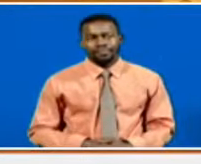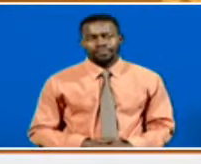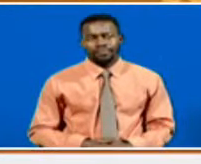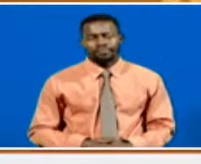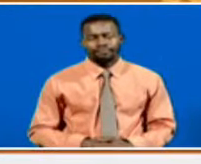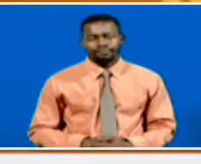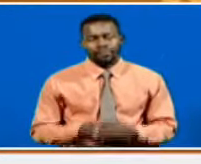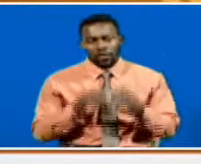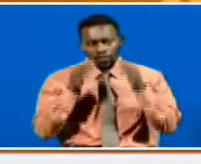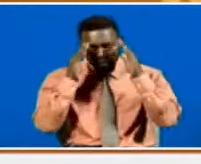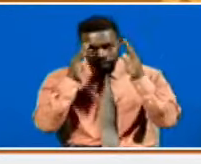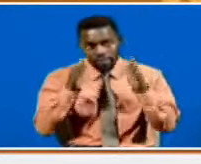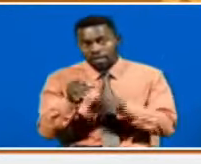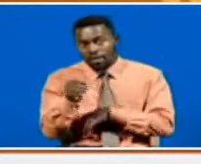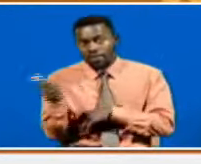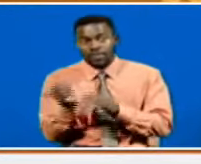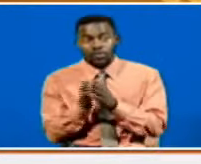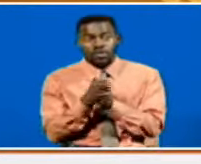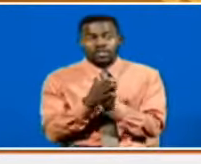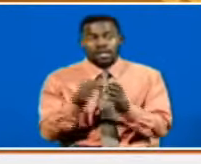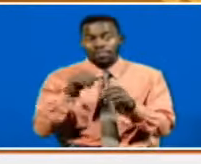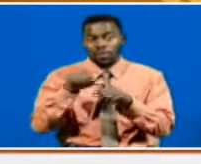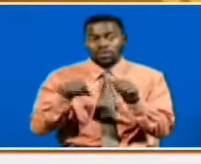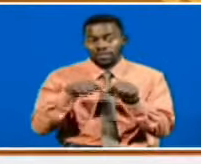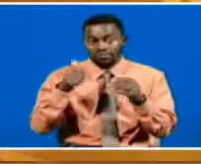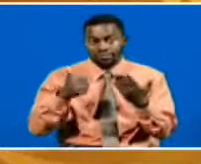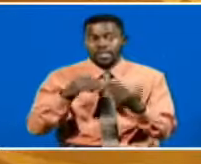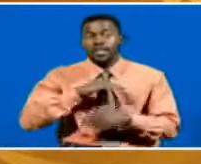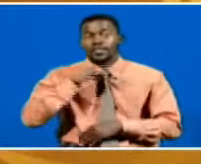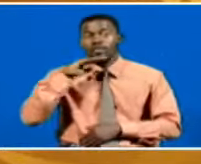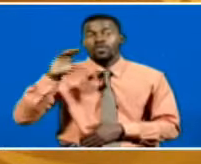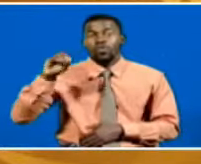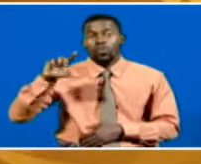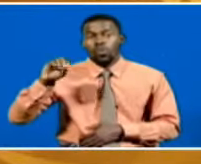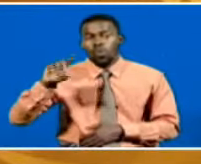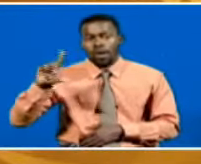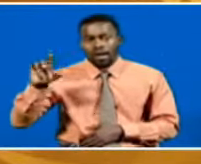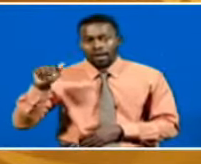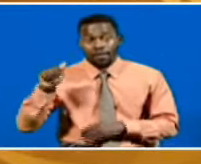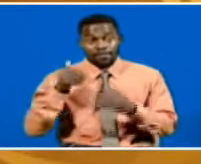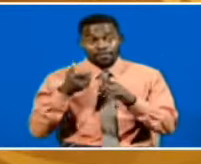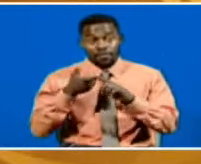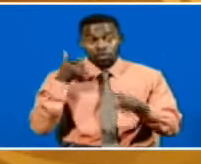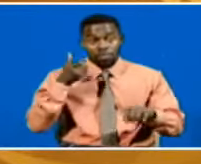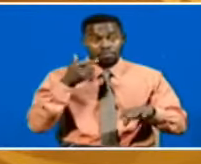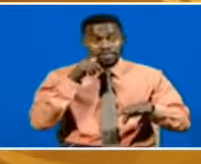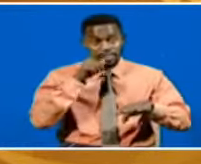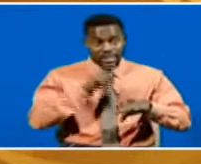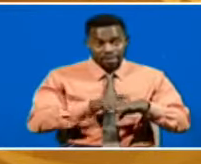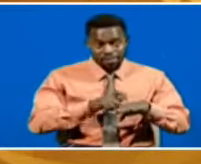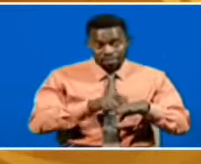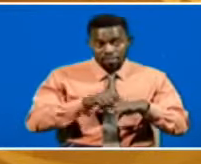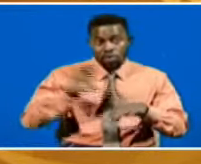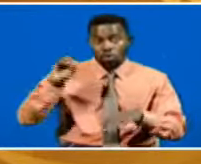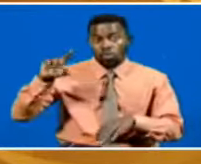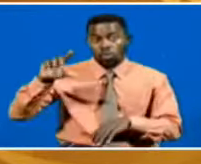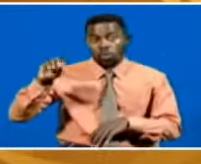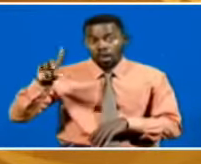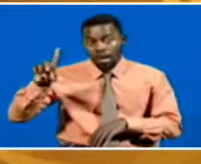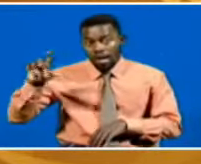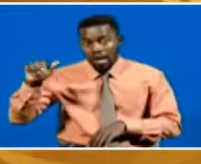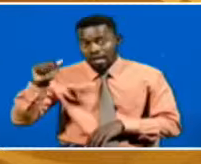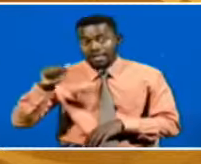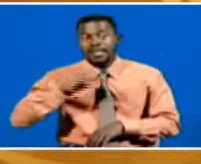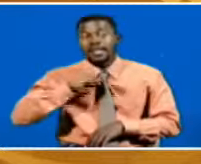Na tukiangazia taarifa nyingine kuhusu kifo cha jenerali Francis Ogolla. Tangu kuondoka duniani kwa mkuu wa majeshi jenerali